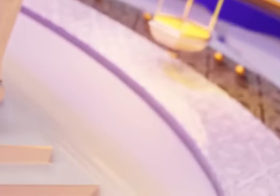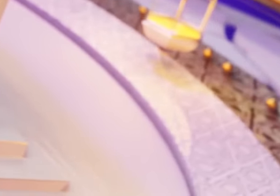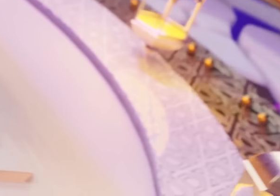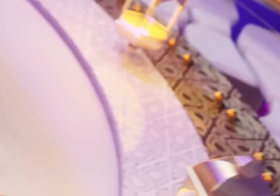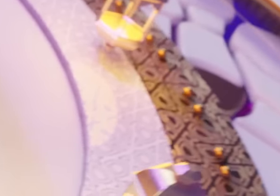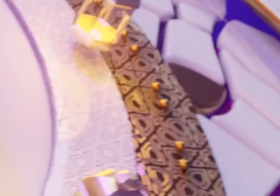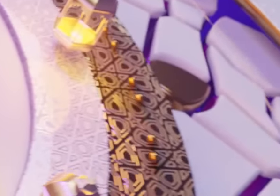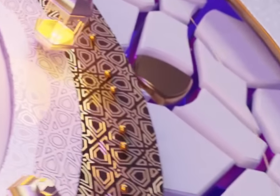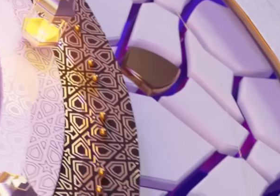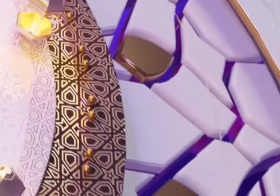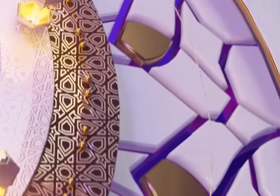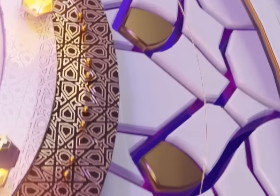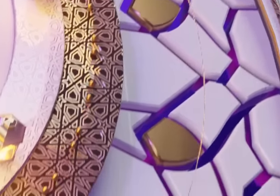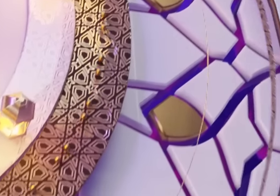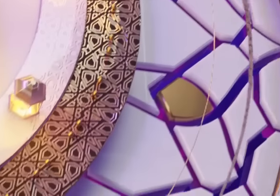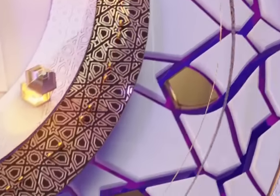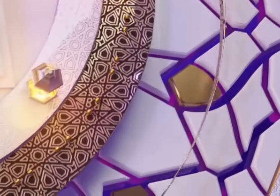رب